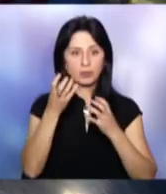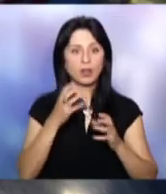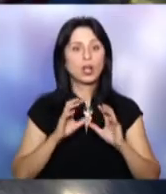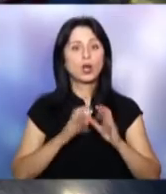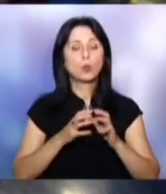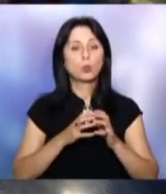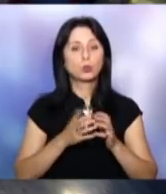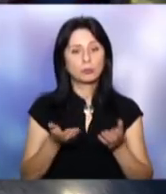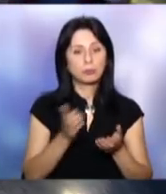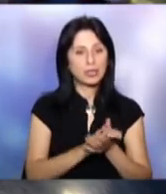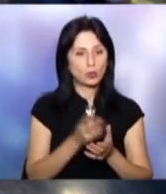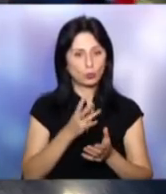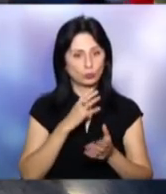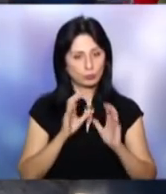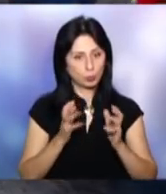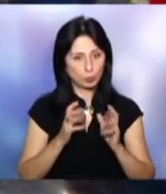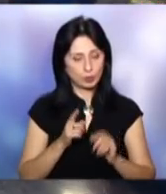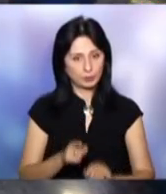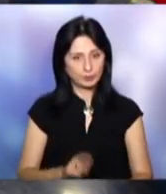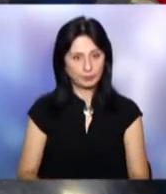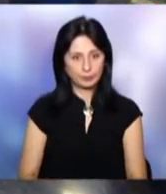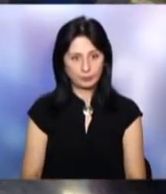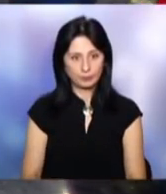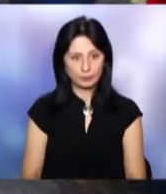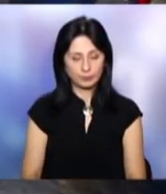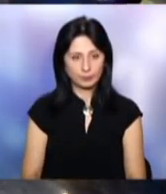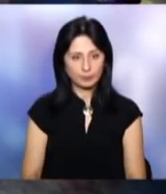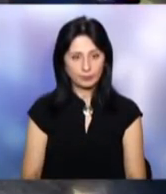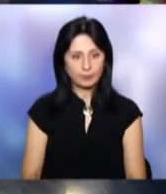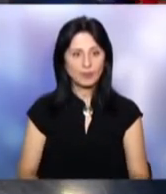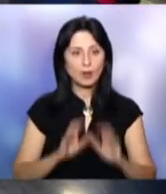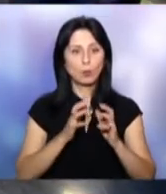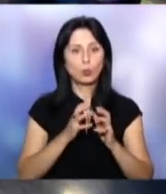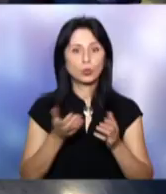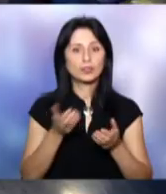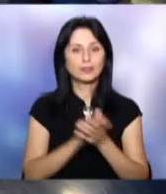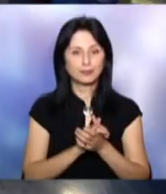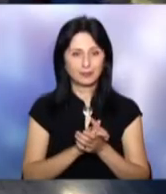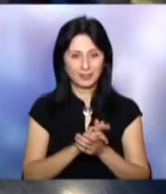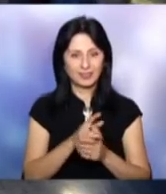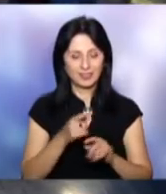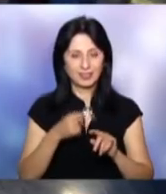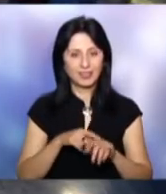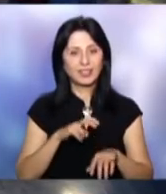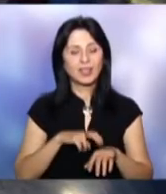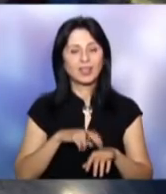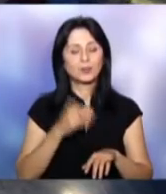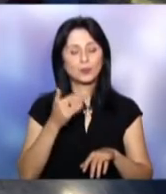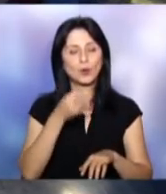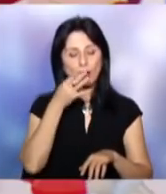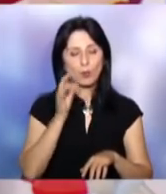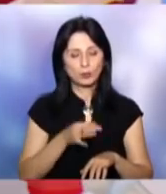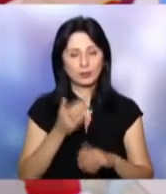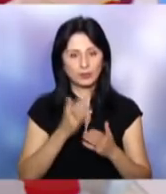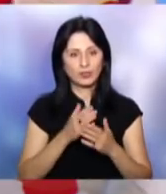ბურთის მოშინაურება არის შესაძლებელი. ბურთის მოშინაურება მომწონს. დიახ, ეს არის ოკუპაციური თერაპევტების ძალიან